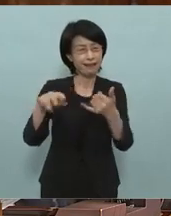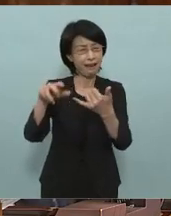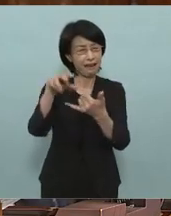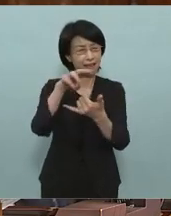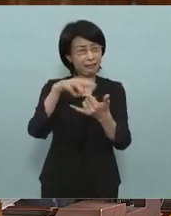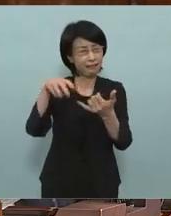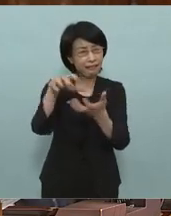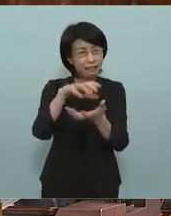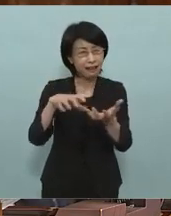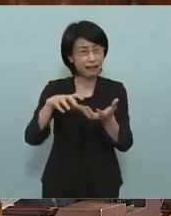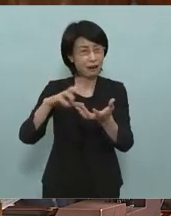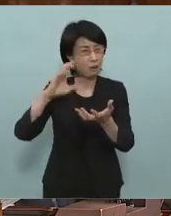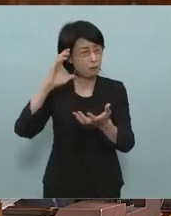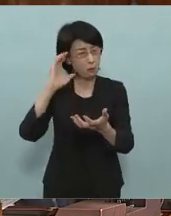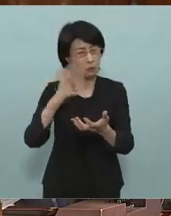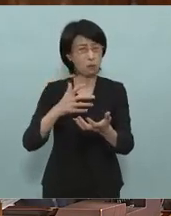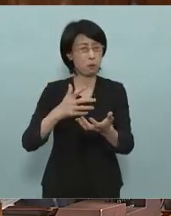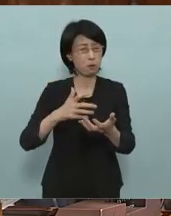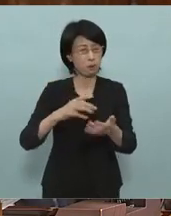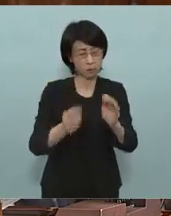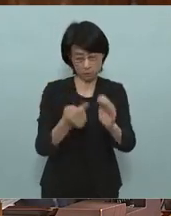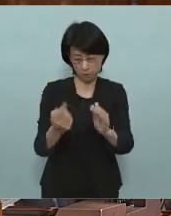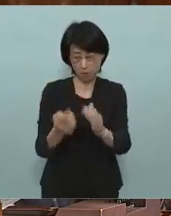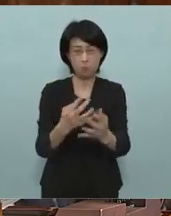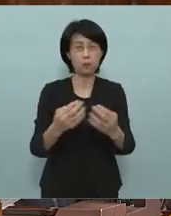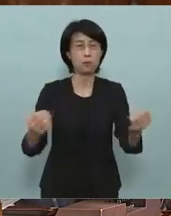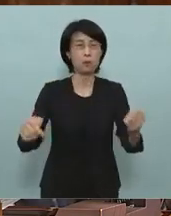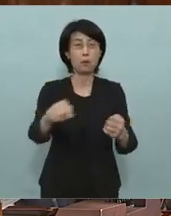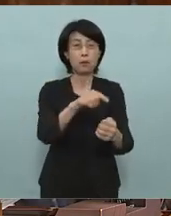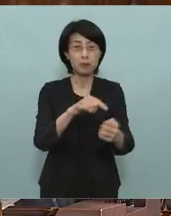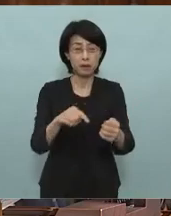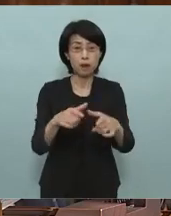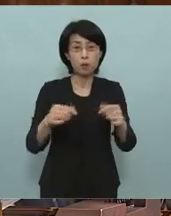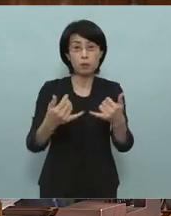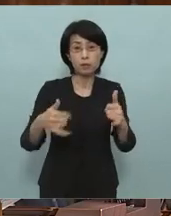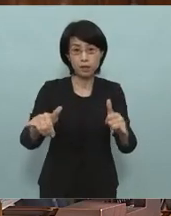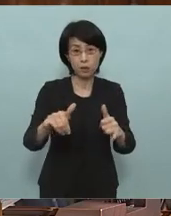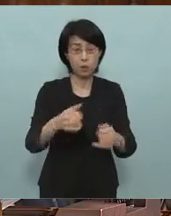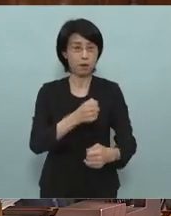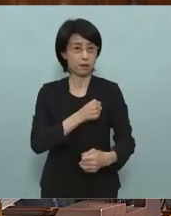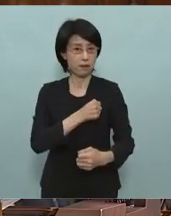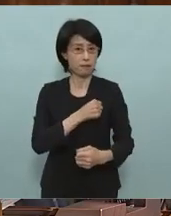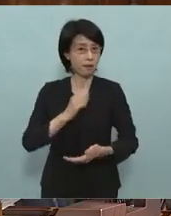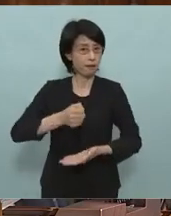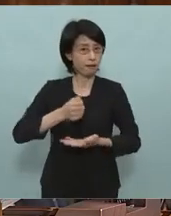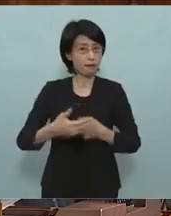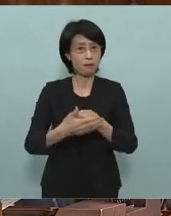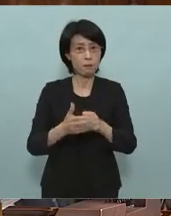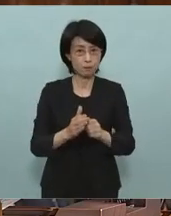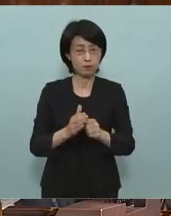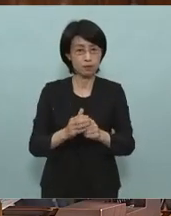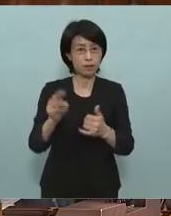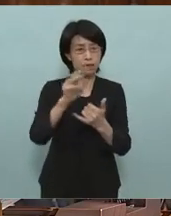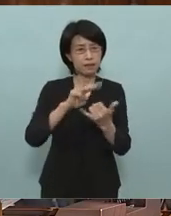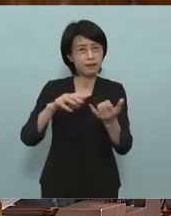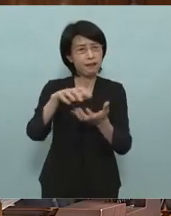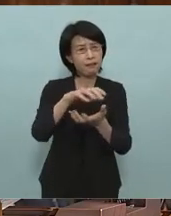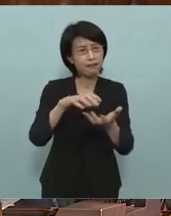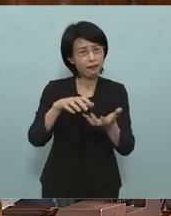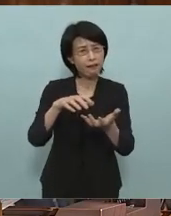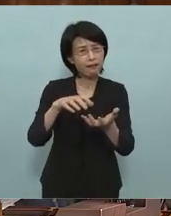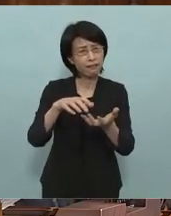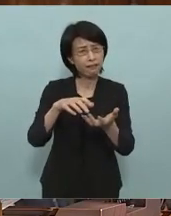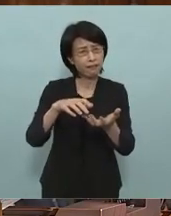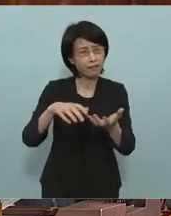激甚化頻発化する中で国民の生命財産を守り災害の被害に遭う方を